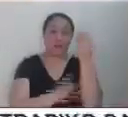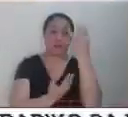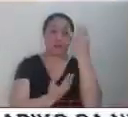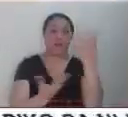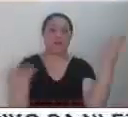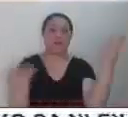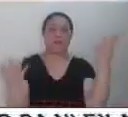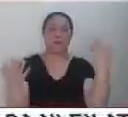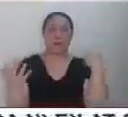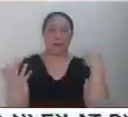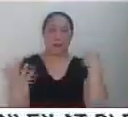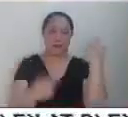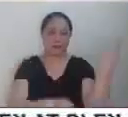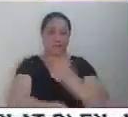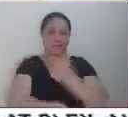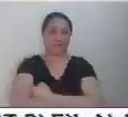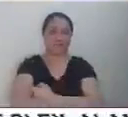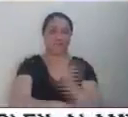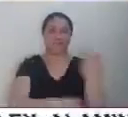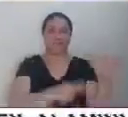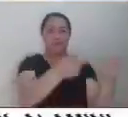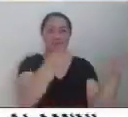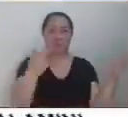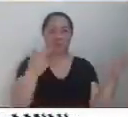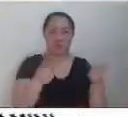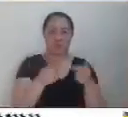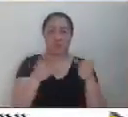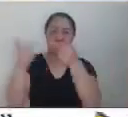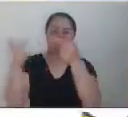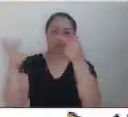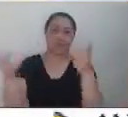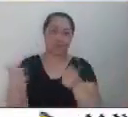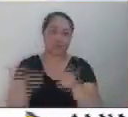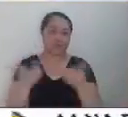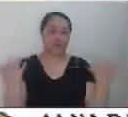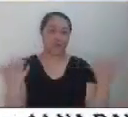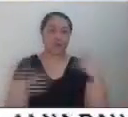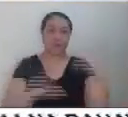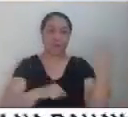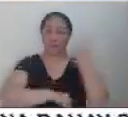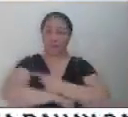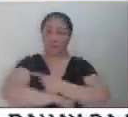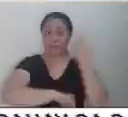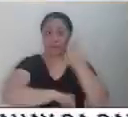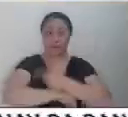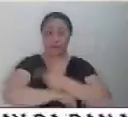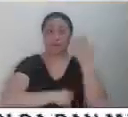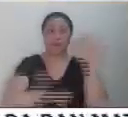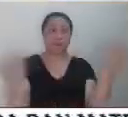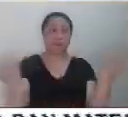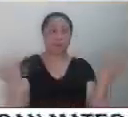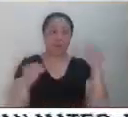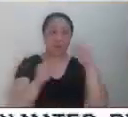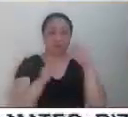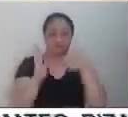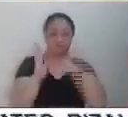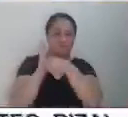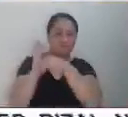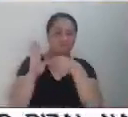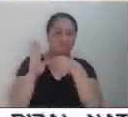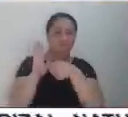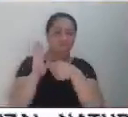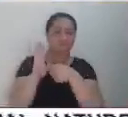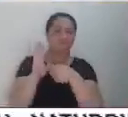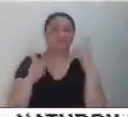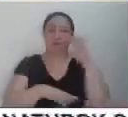na pong dahilan na hindi po magpakabit yung ating mga motorista, lalo na yung mga bumabiyahe. Opo. Magkakaroon po tayo ng single